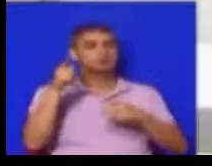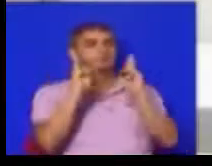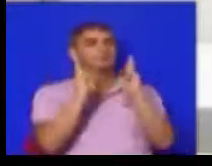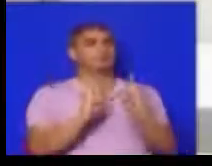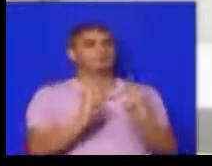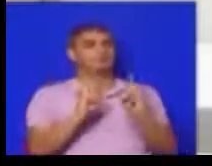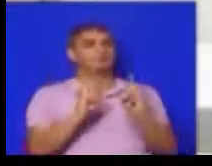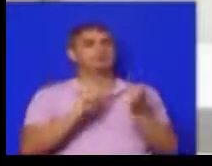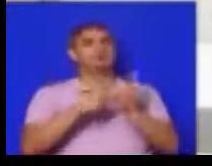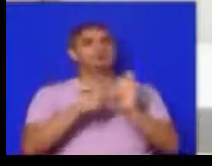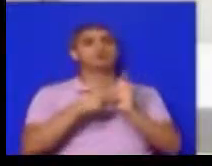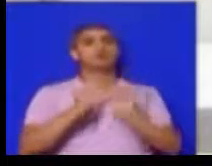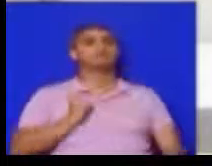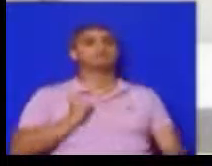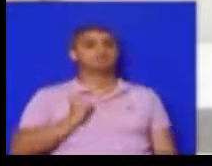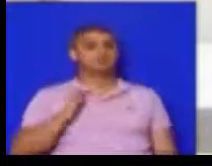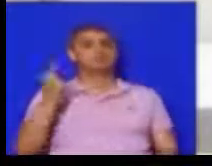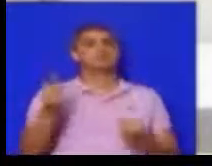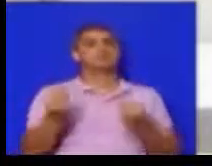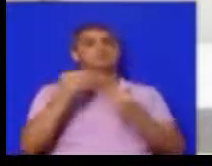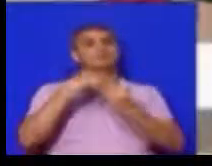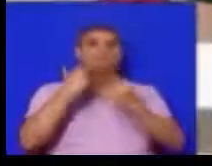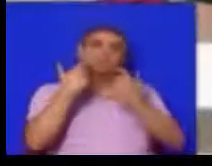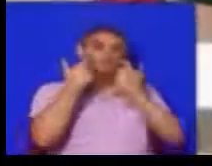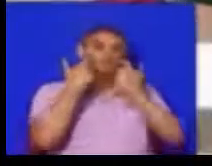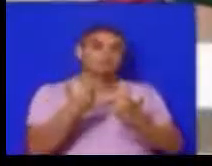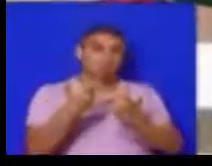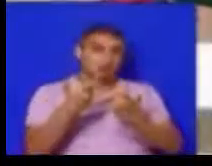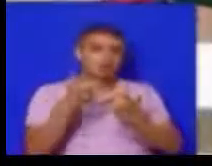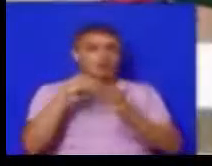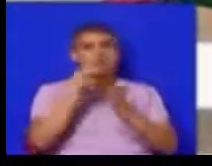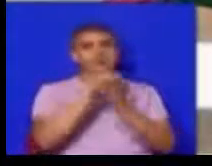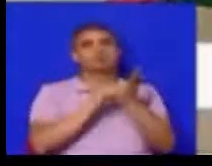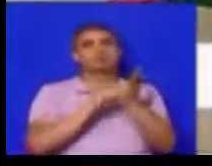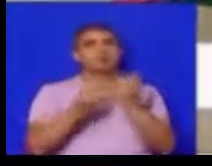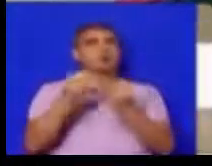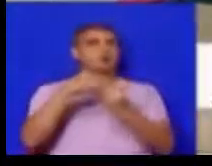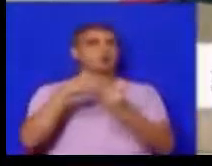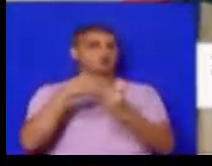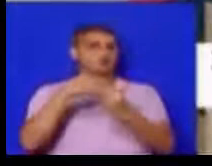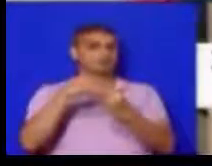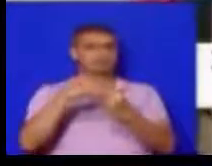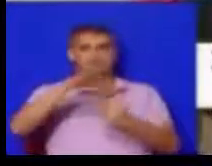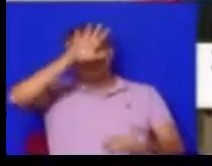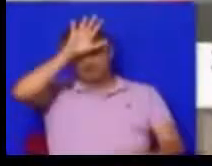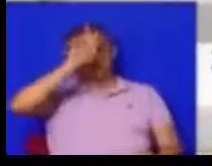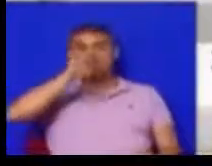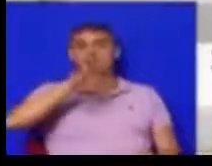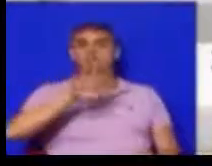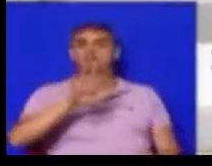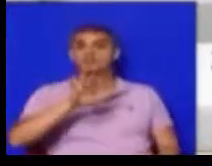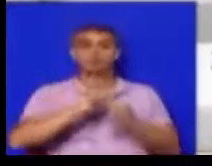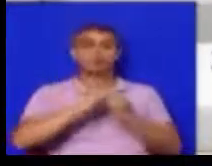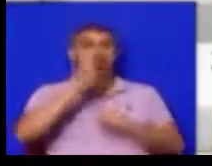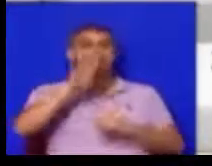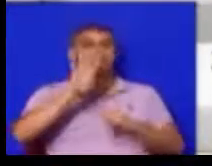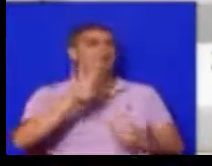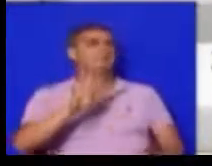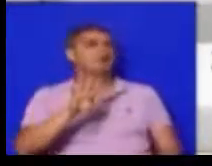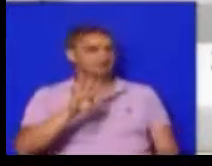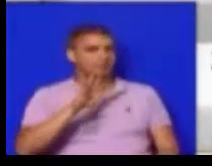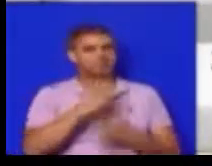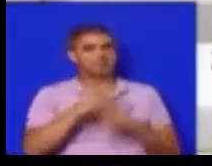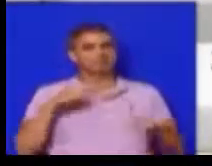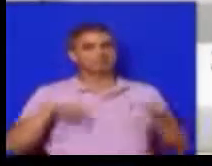את תוכניתם הצבאית ומוסיפים פיקוח על פי הפרוטוקול הנוסף. האיראנים ב-2005 או אפילו ב-2004